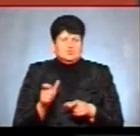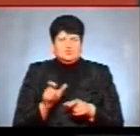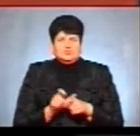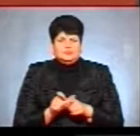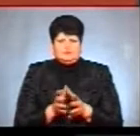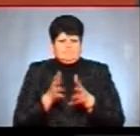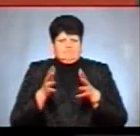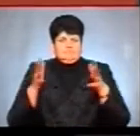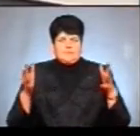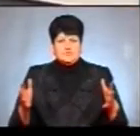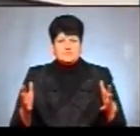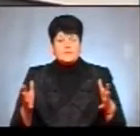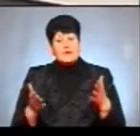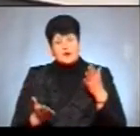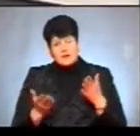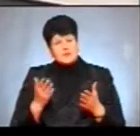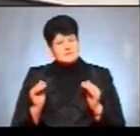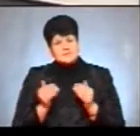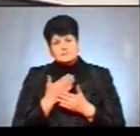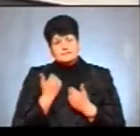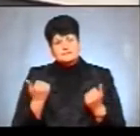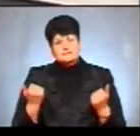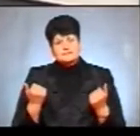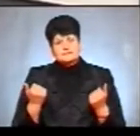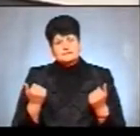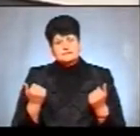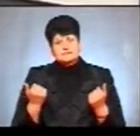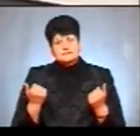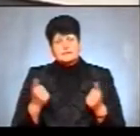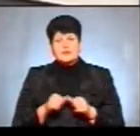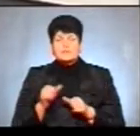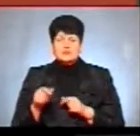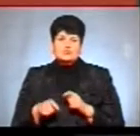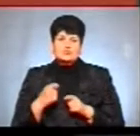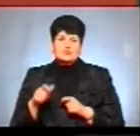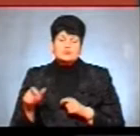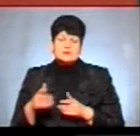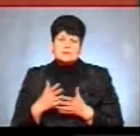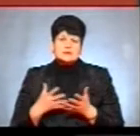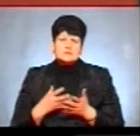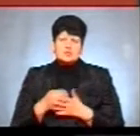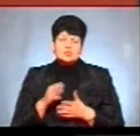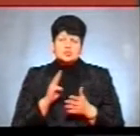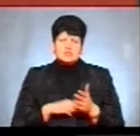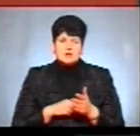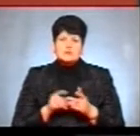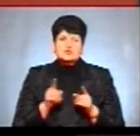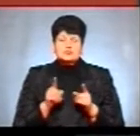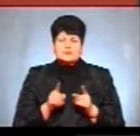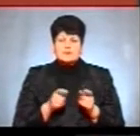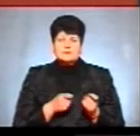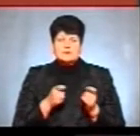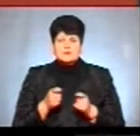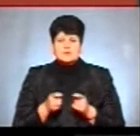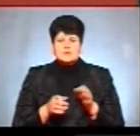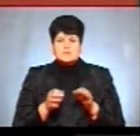шляхами, збільшується, але не зменшується. Окрім того, що порушники мають сплатити штраф, вони ще й приносять шкоду для